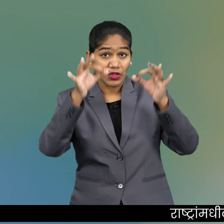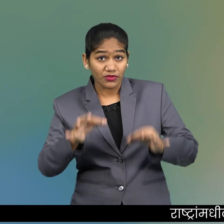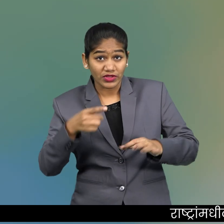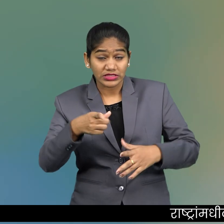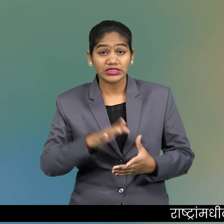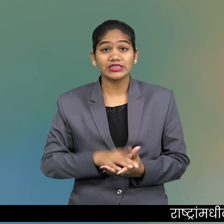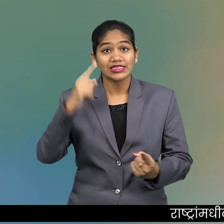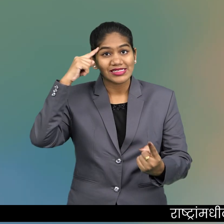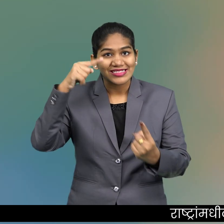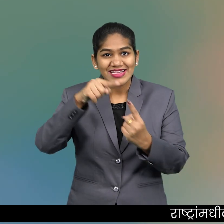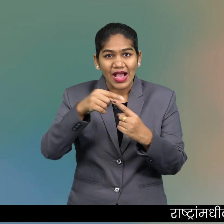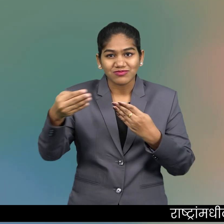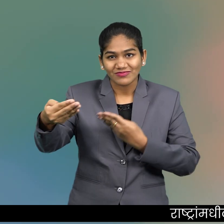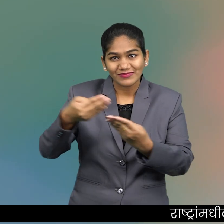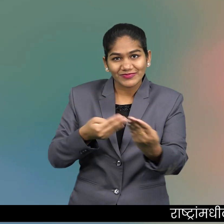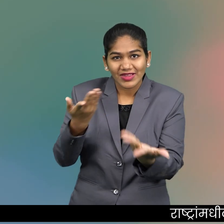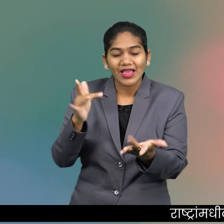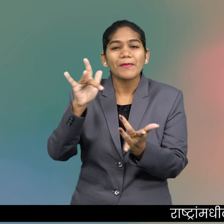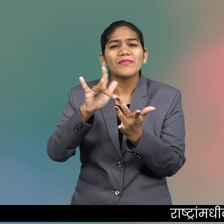राष्ट्रांमधील औपचारिक करार,